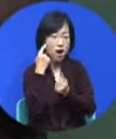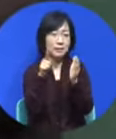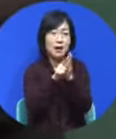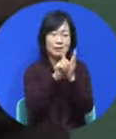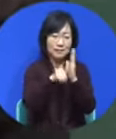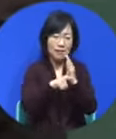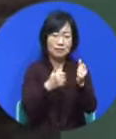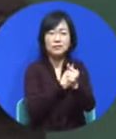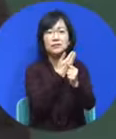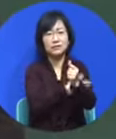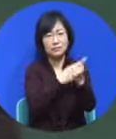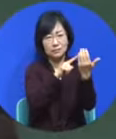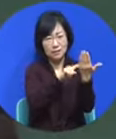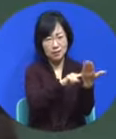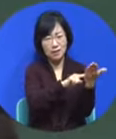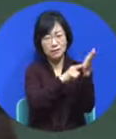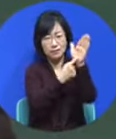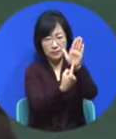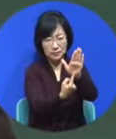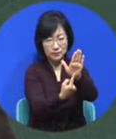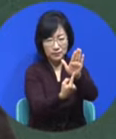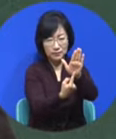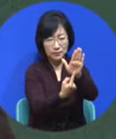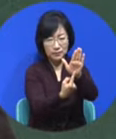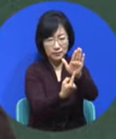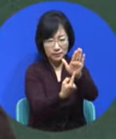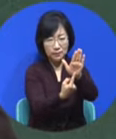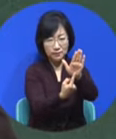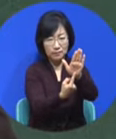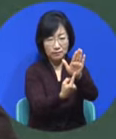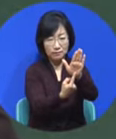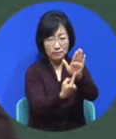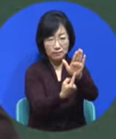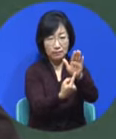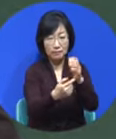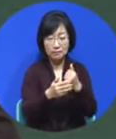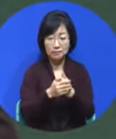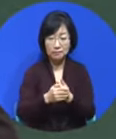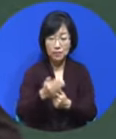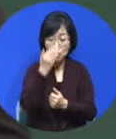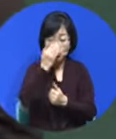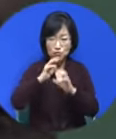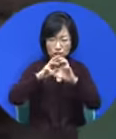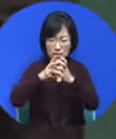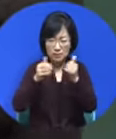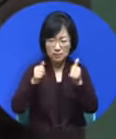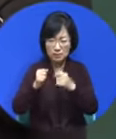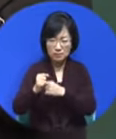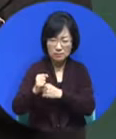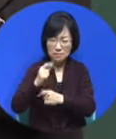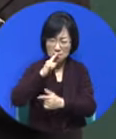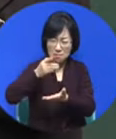어 그래서 유대인을 능가하는 능력이